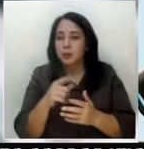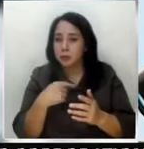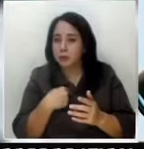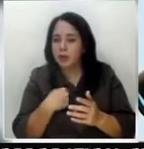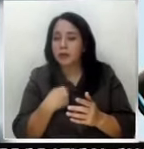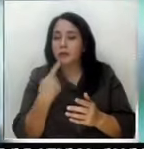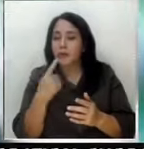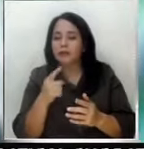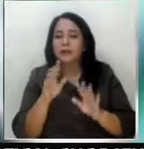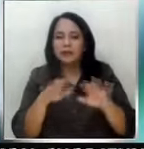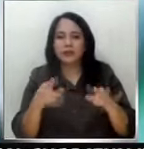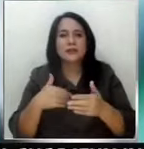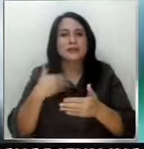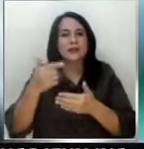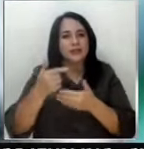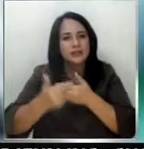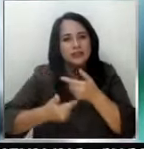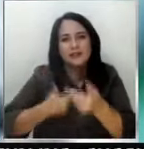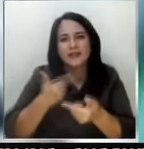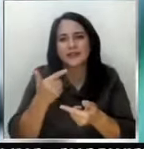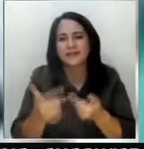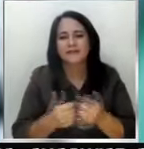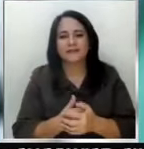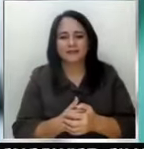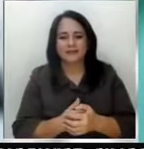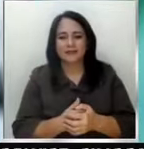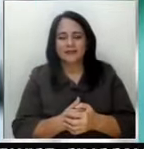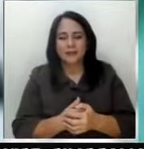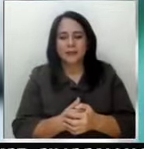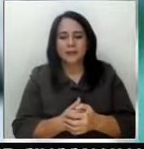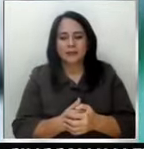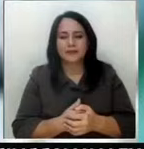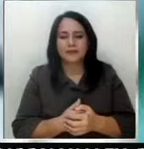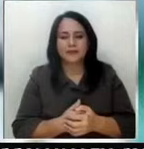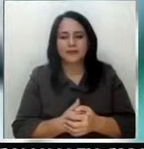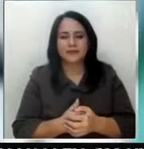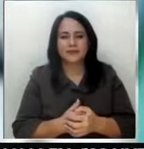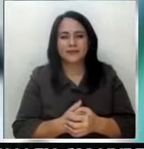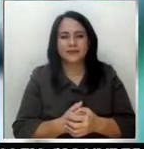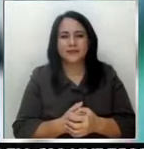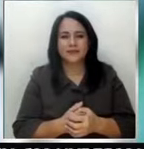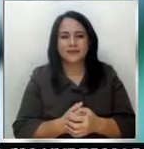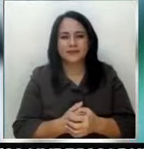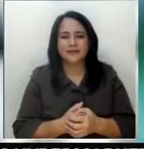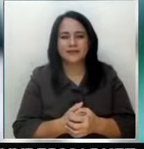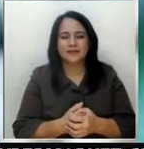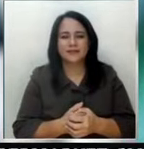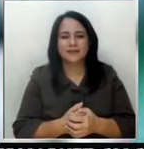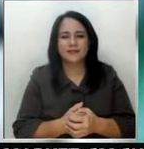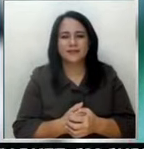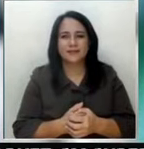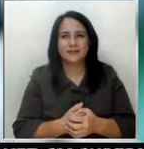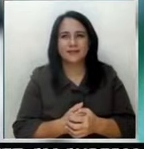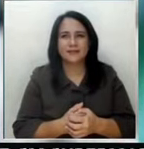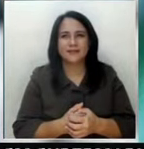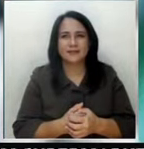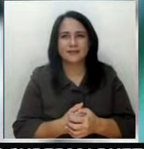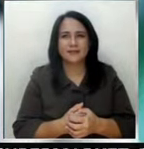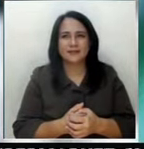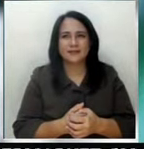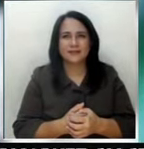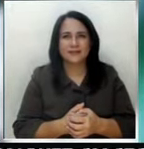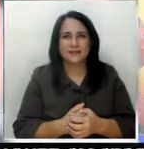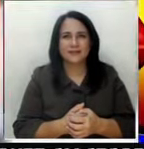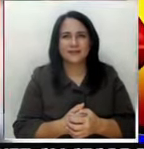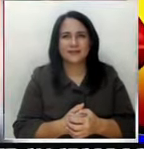next generation. Para sa GMA Integrated News, JP Soriano, nakatutok 24 oras.